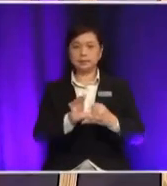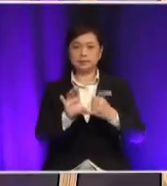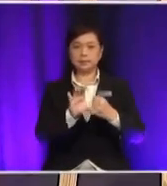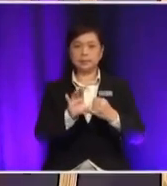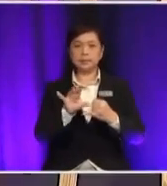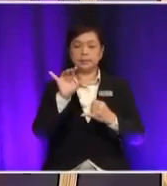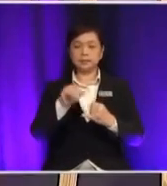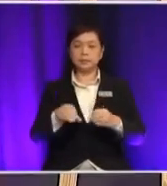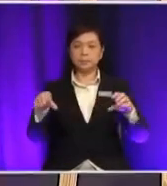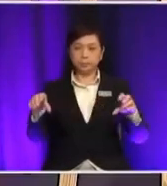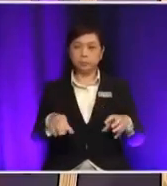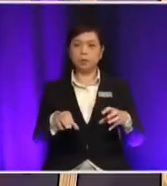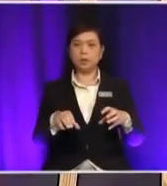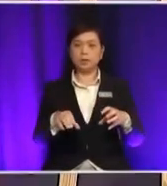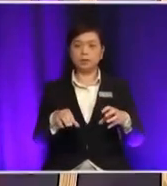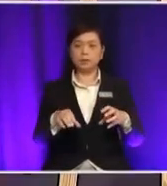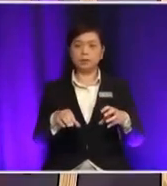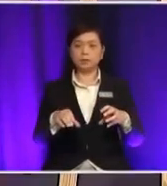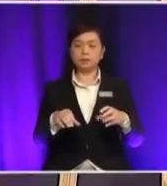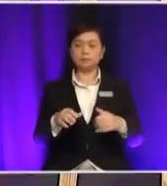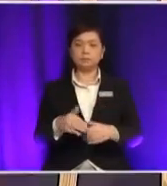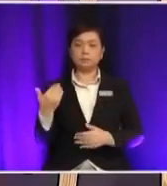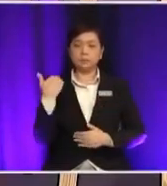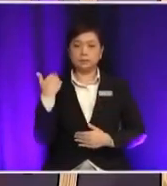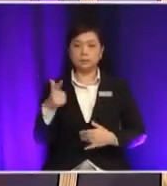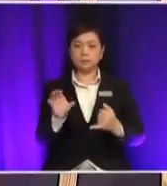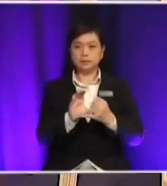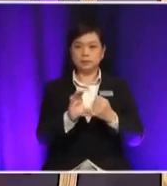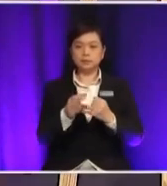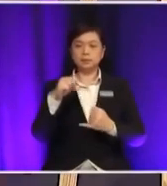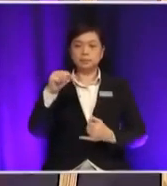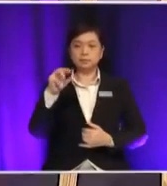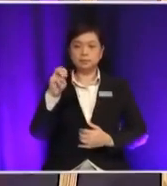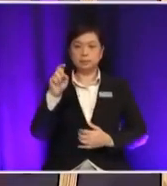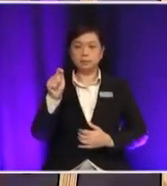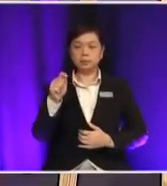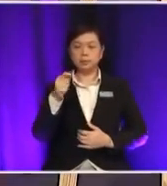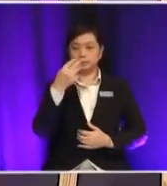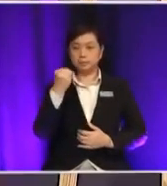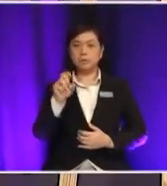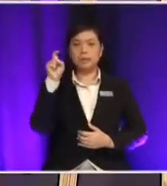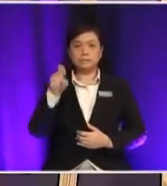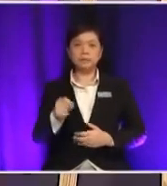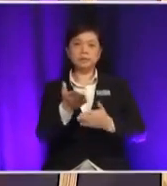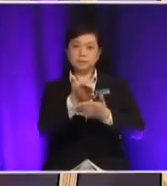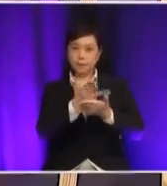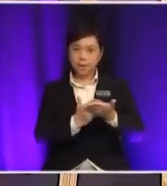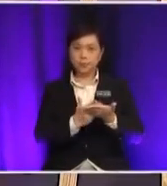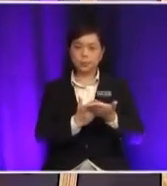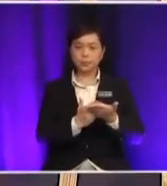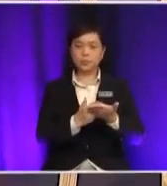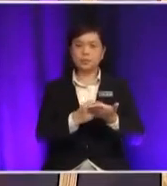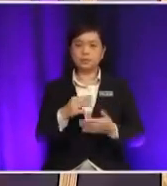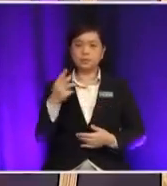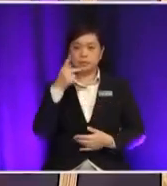sel gamet Kriss mereka ini mestilah separuh daripada bilangan kromosom karena mereka akan